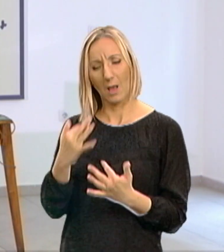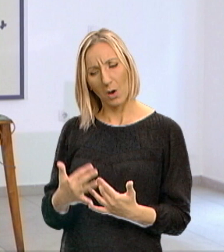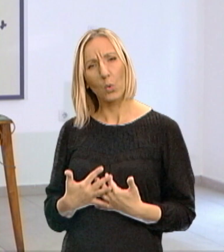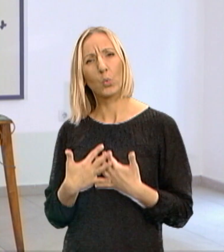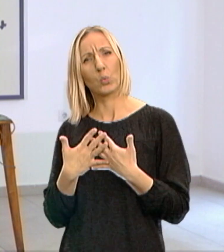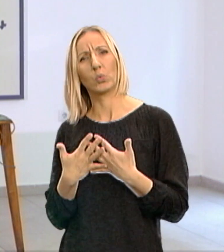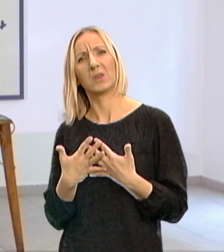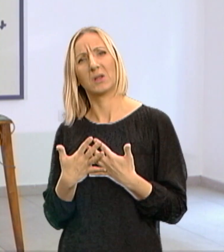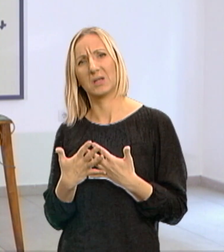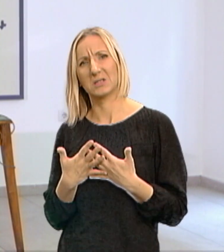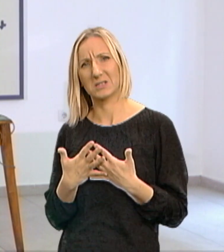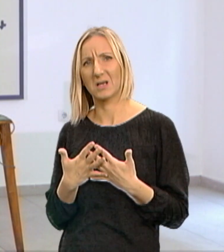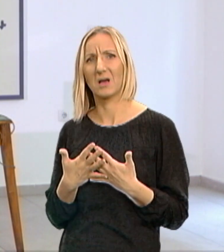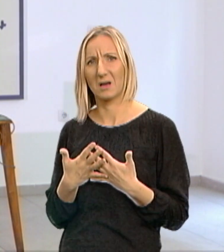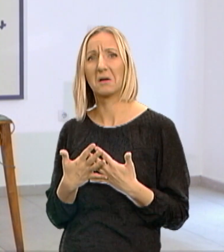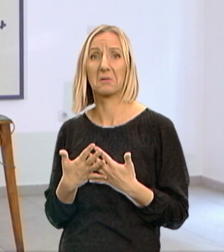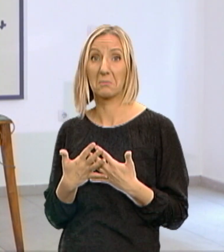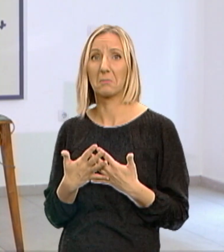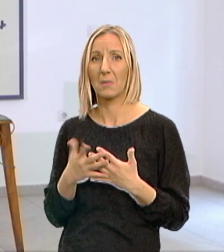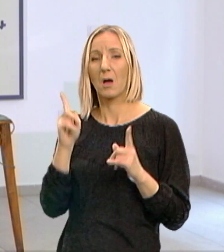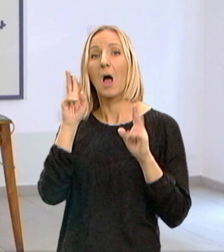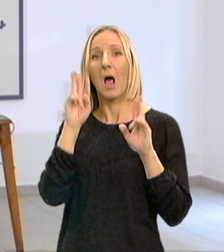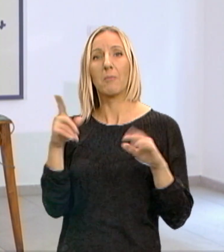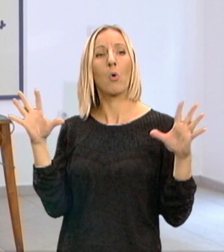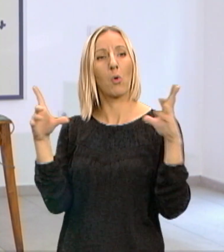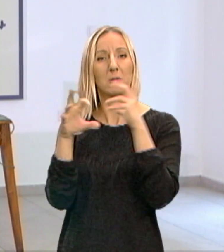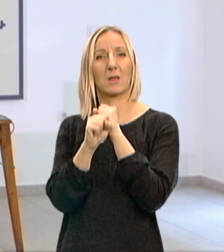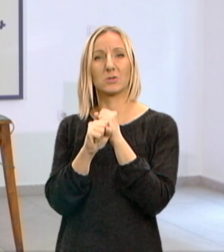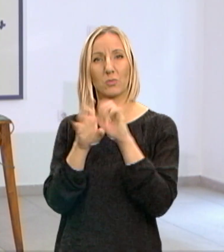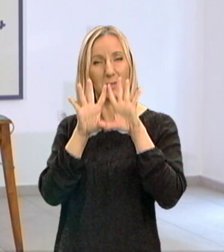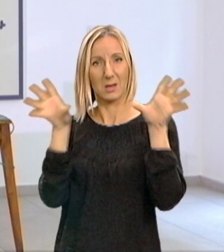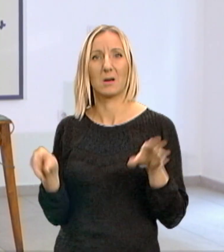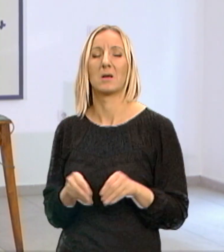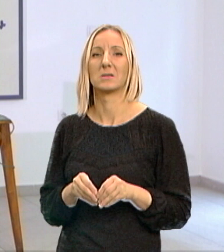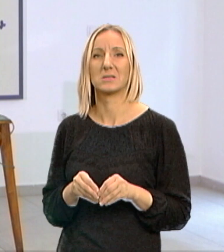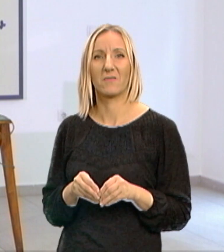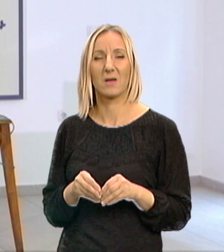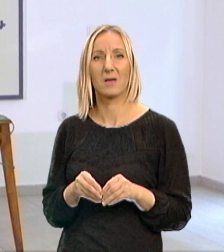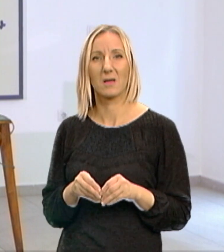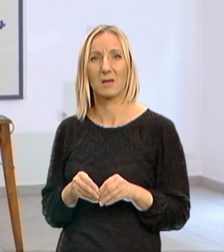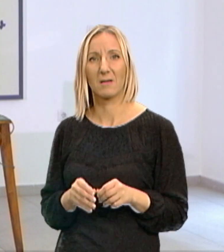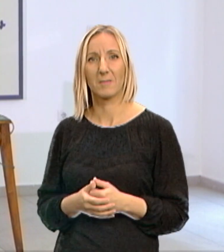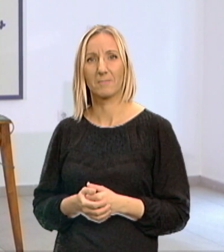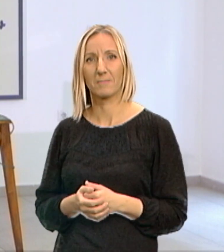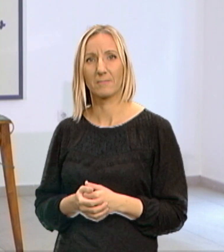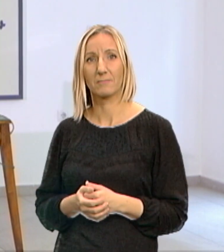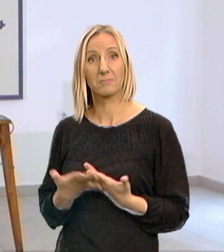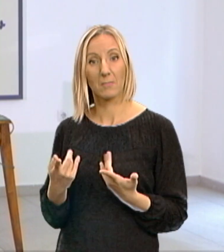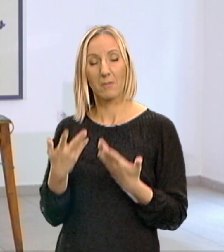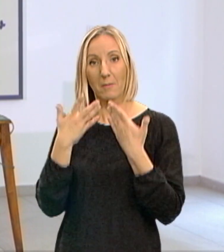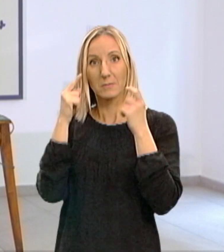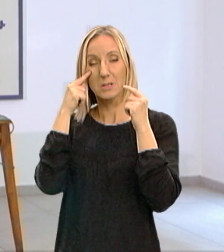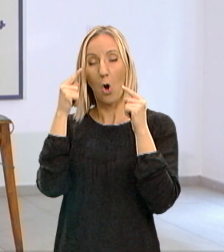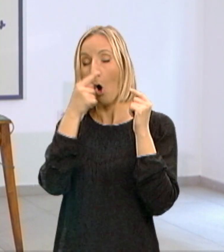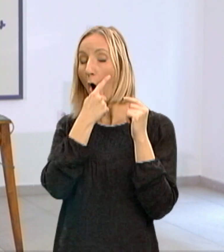utisak koji bi, što kažu, mogao da sublimira sve to, a to je da vam se otvore oči